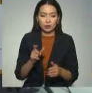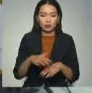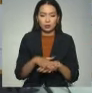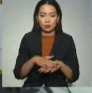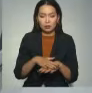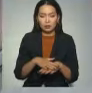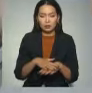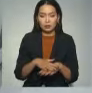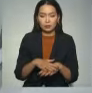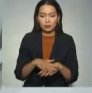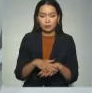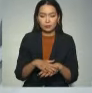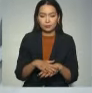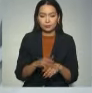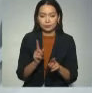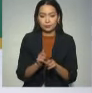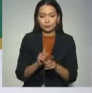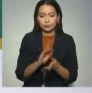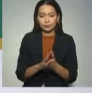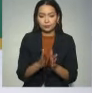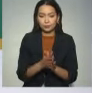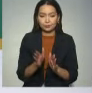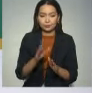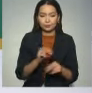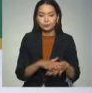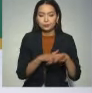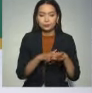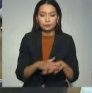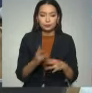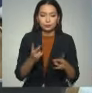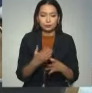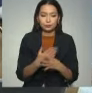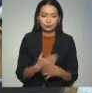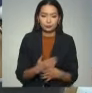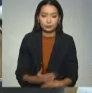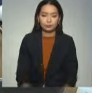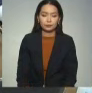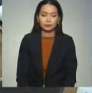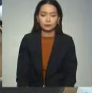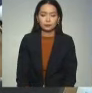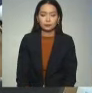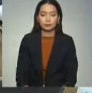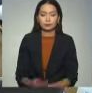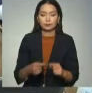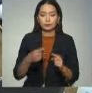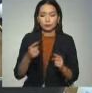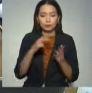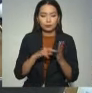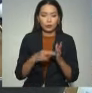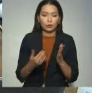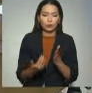гибко следует подойти и к дифференциации ставок субсидирования, считает президент. Наряду с этим будет пересмотрено